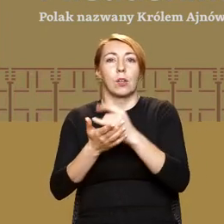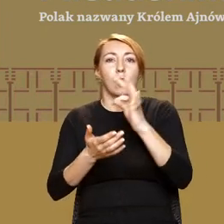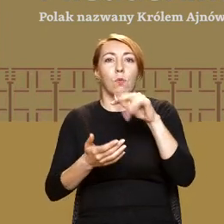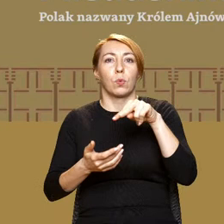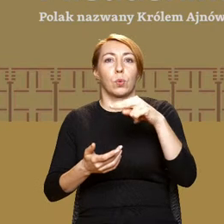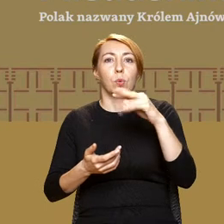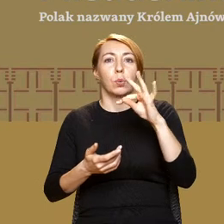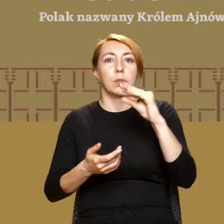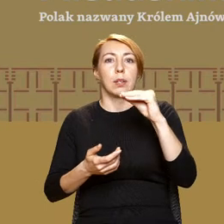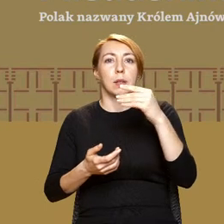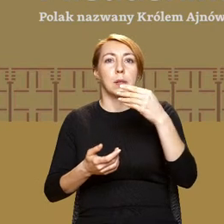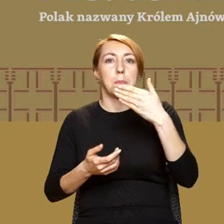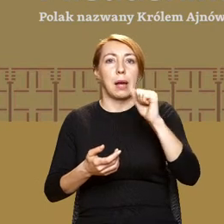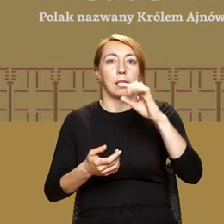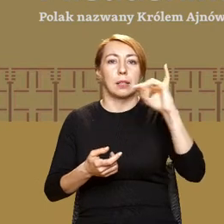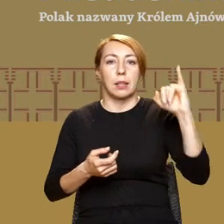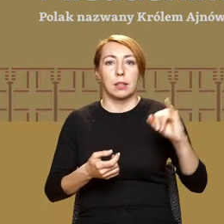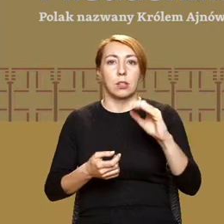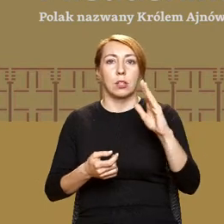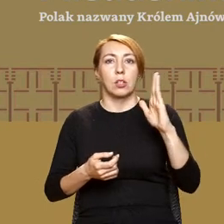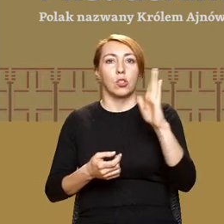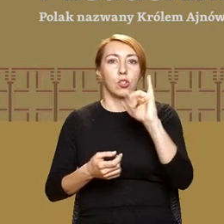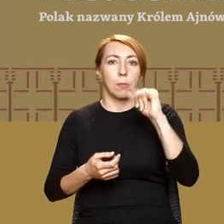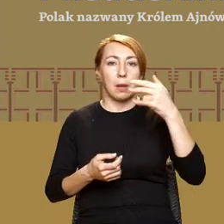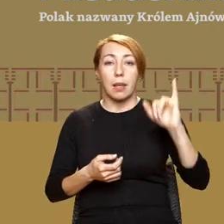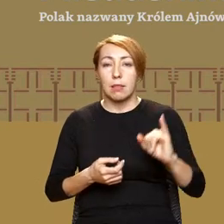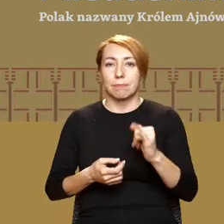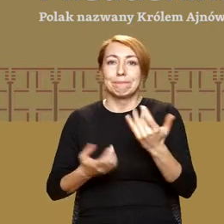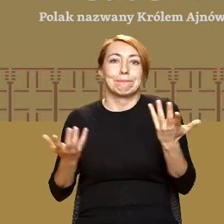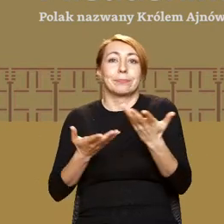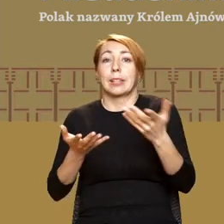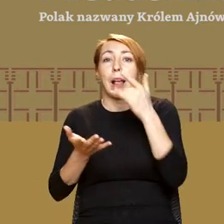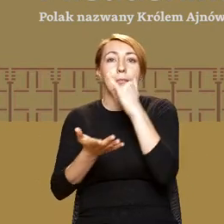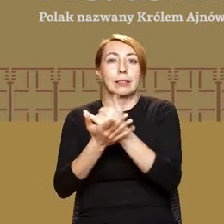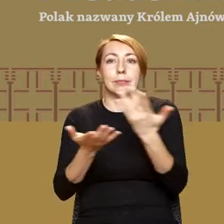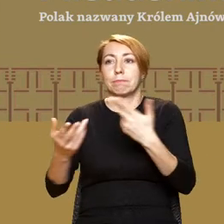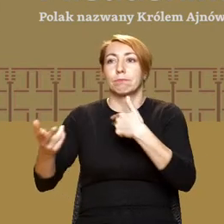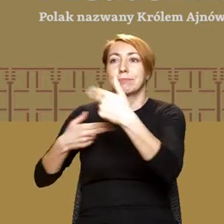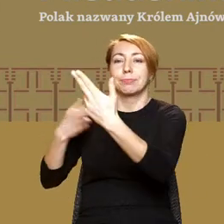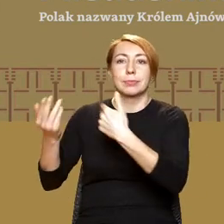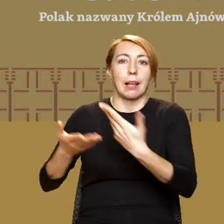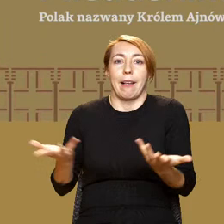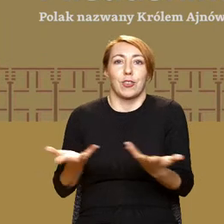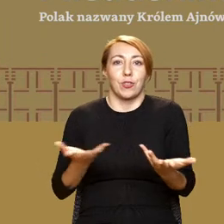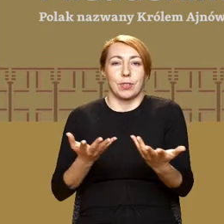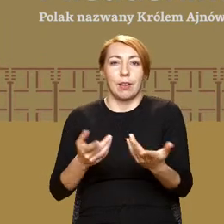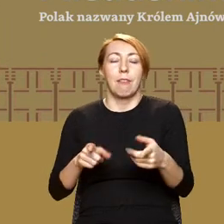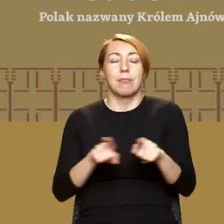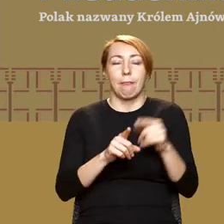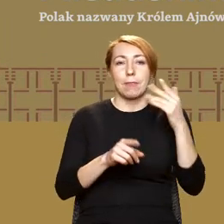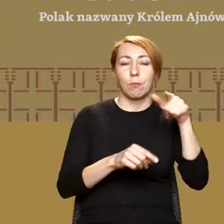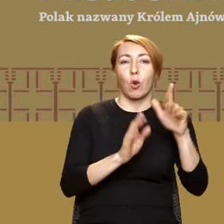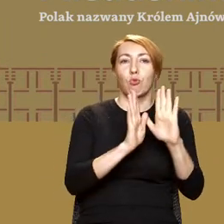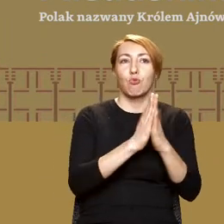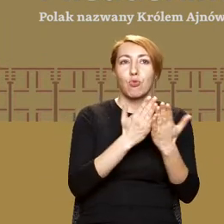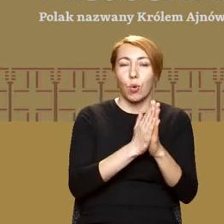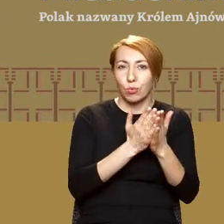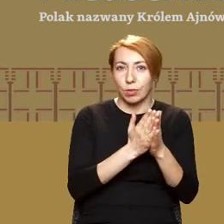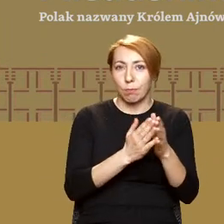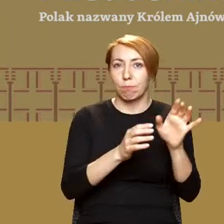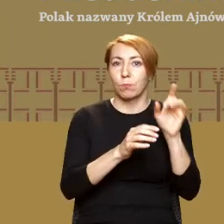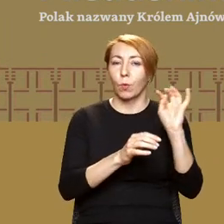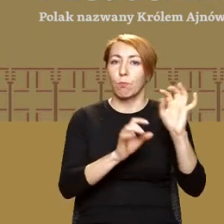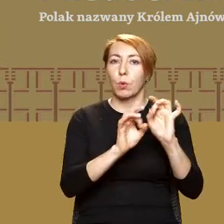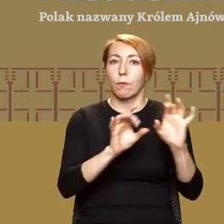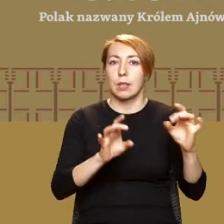Futabateja Simeja. Wiemy to też z książki profesora Sawady, którego znam od lat i